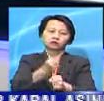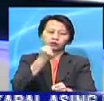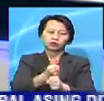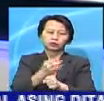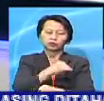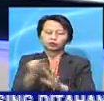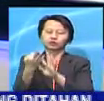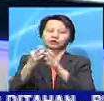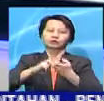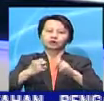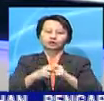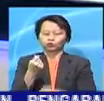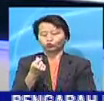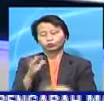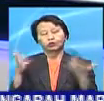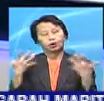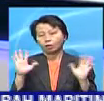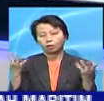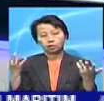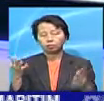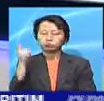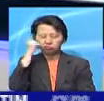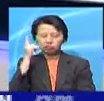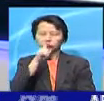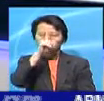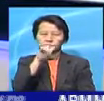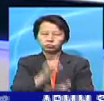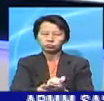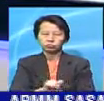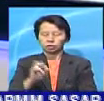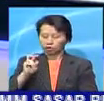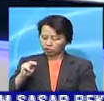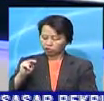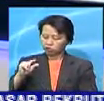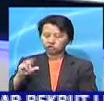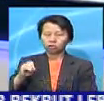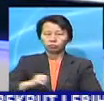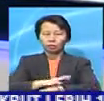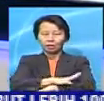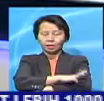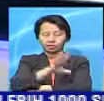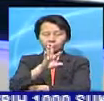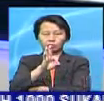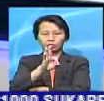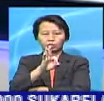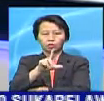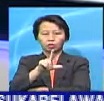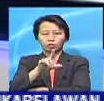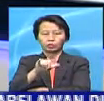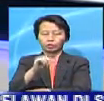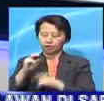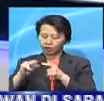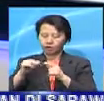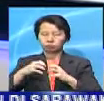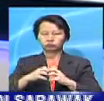sekaligus berdepan masalah sumber kewangan. Menyedari hakikat itu, satu badan bukan kerajaan iaitu Cancerfly Network telah menubuhkan